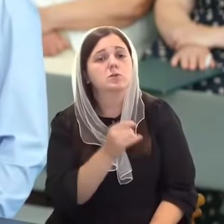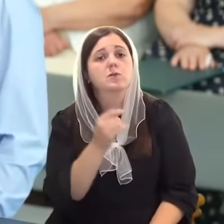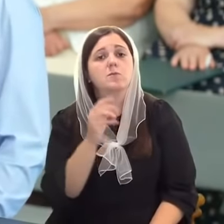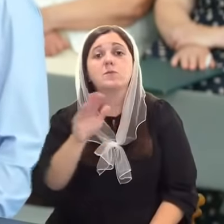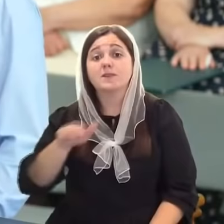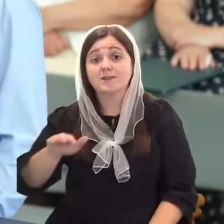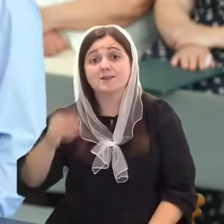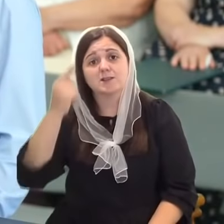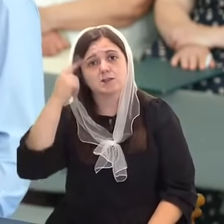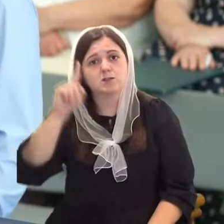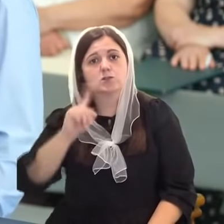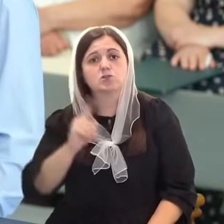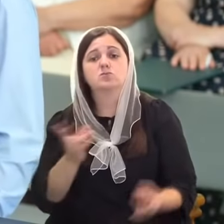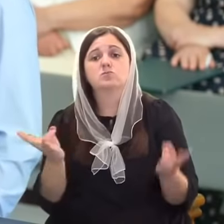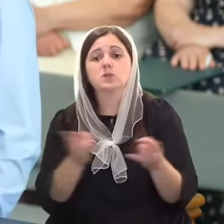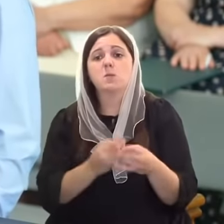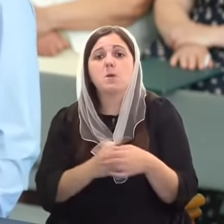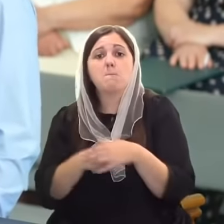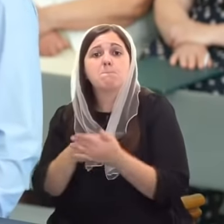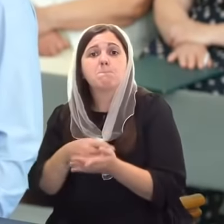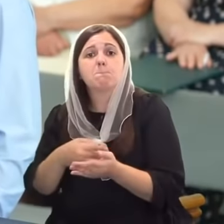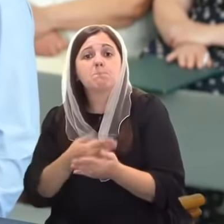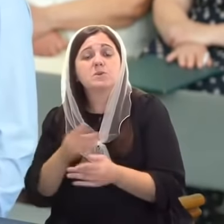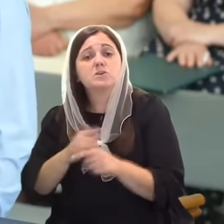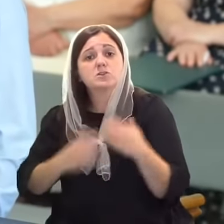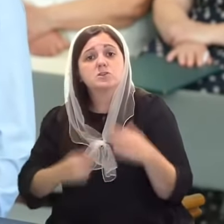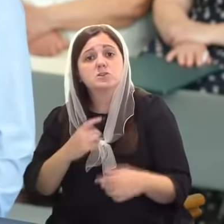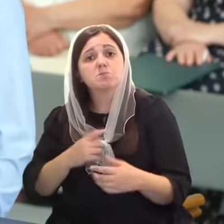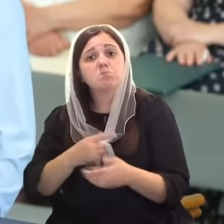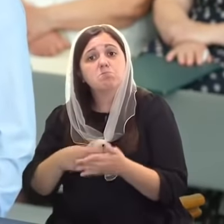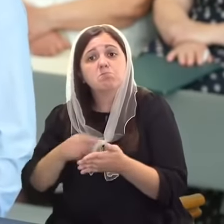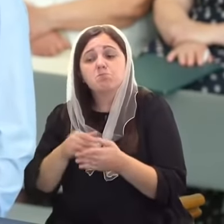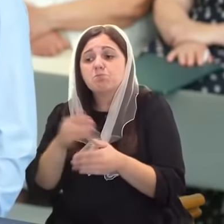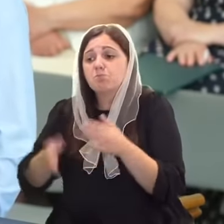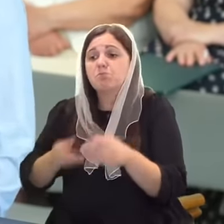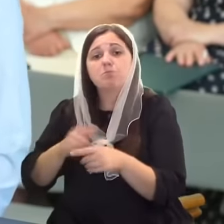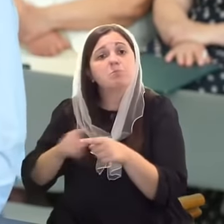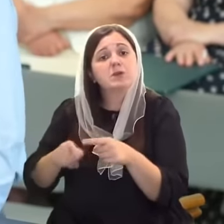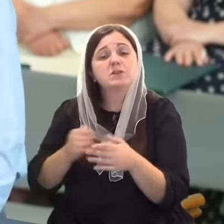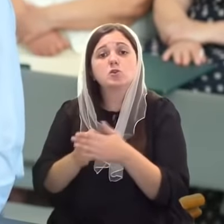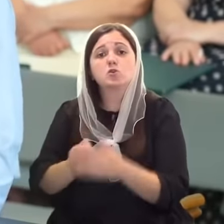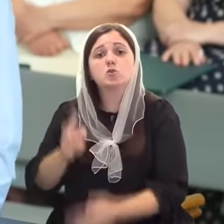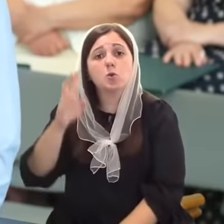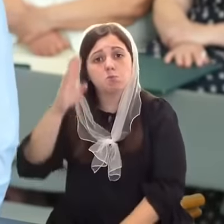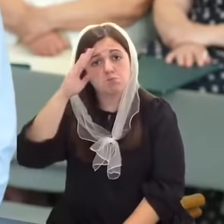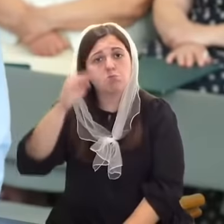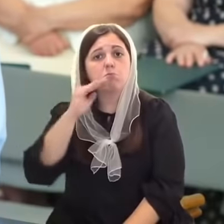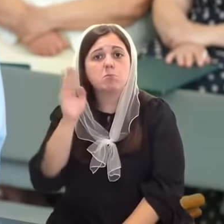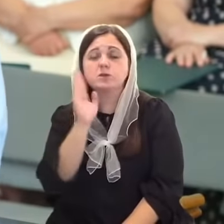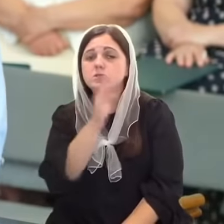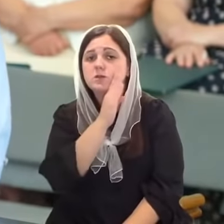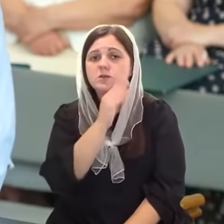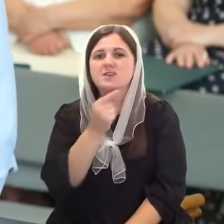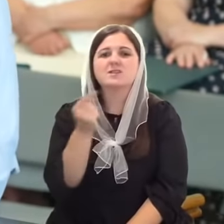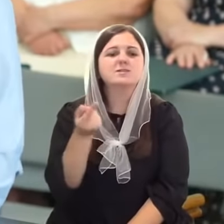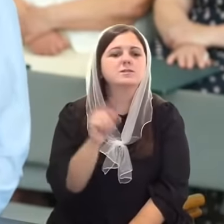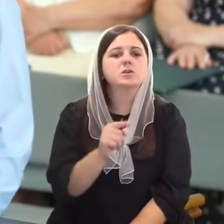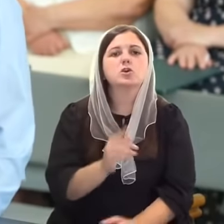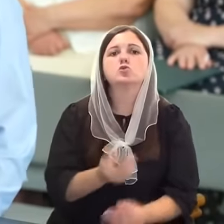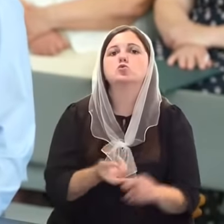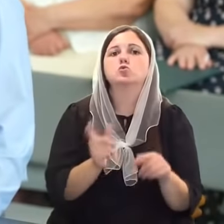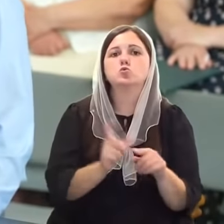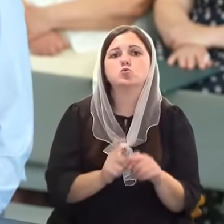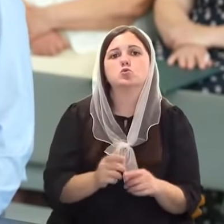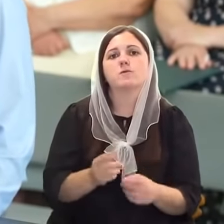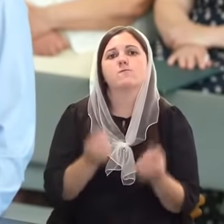ребенок, куда бежать, потому что у него есть родители. Это очень большое благословение. Хочу обратиться к